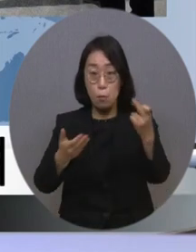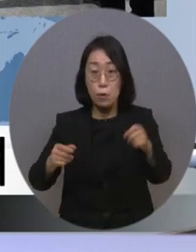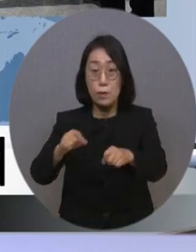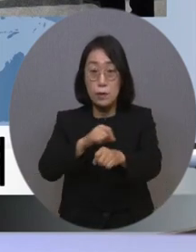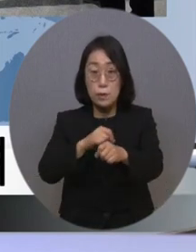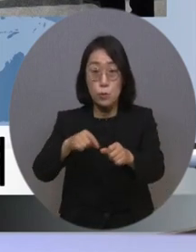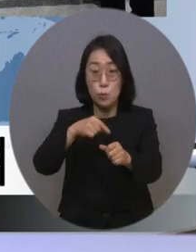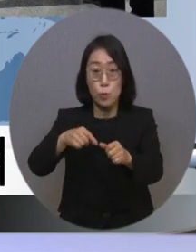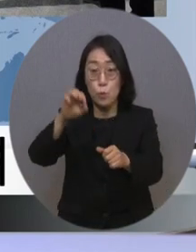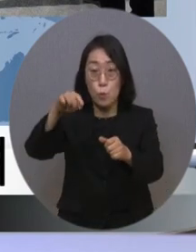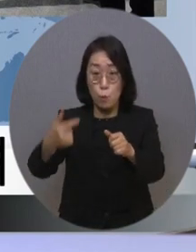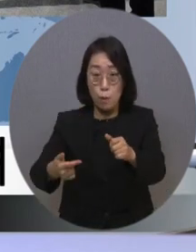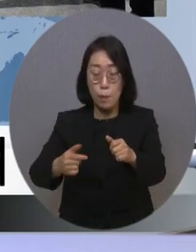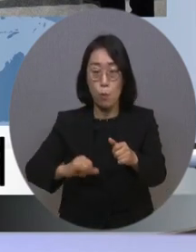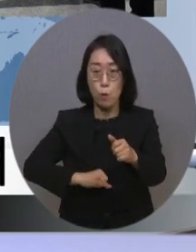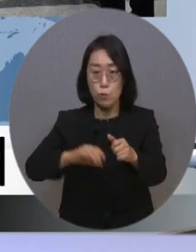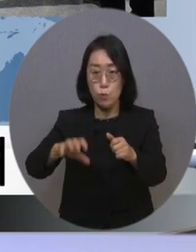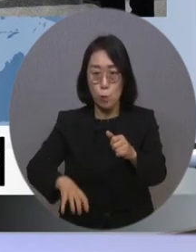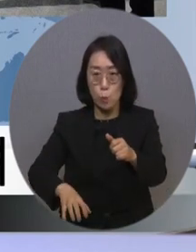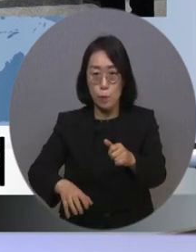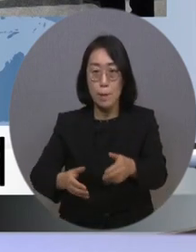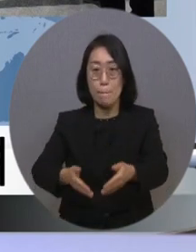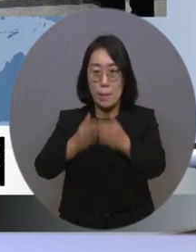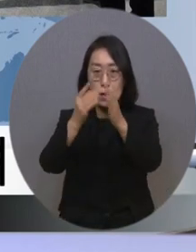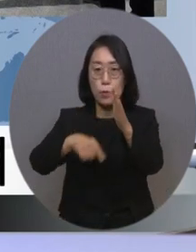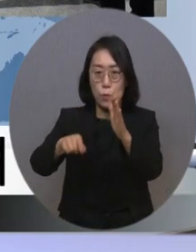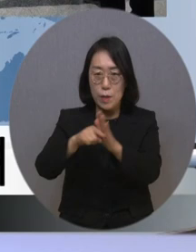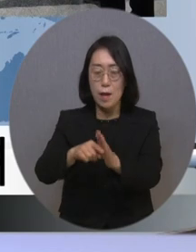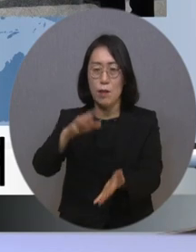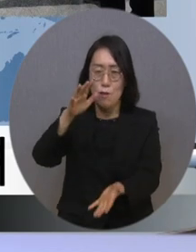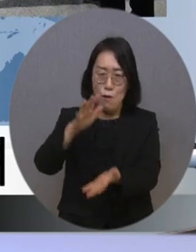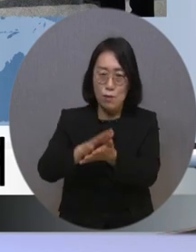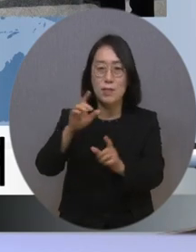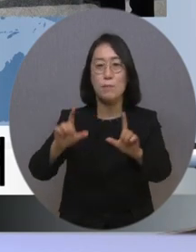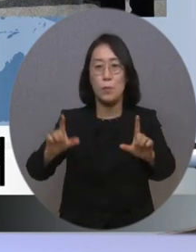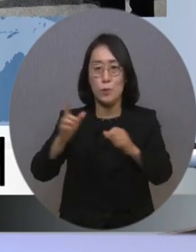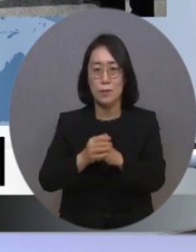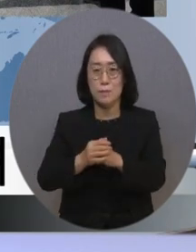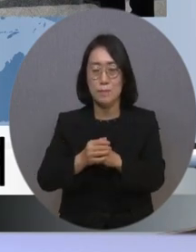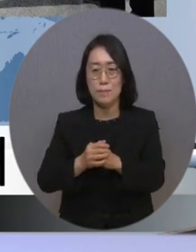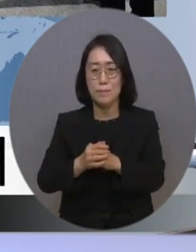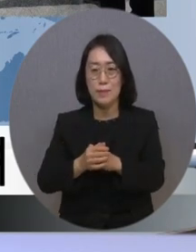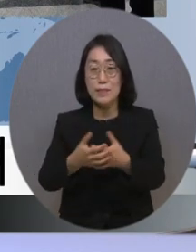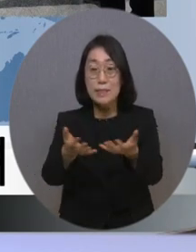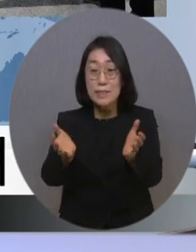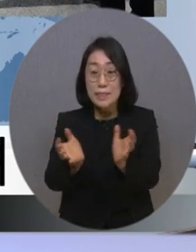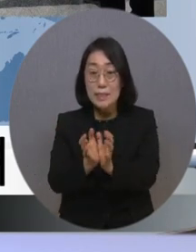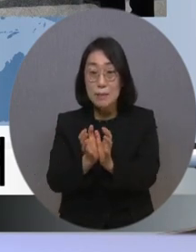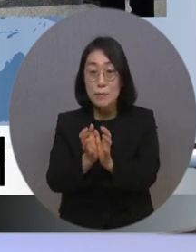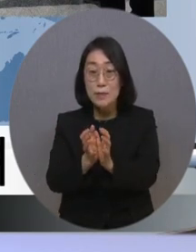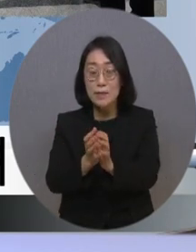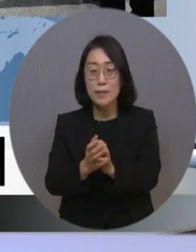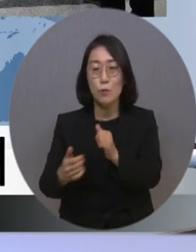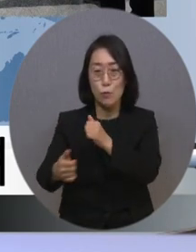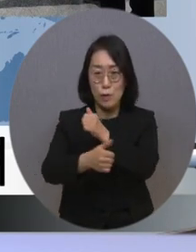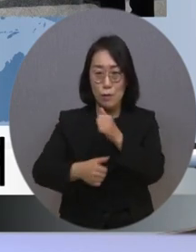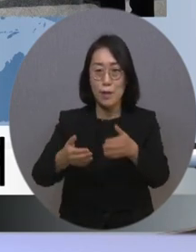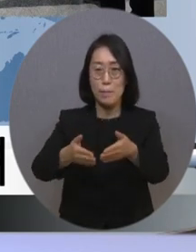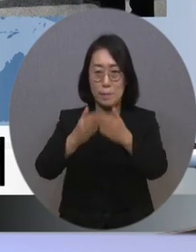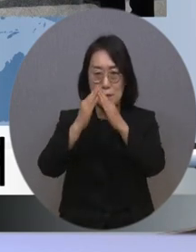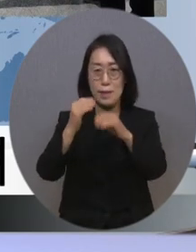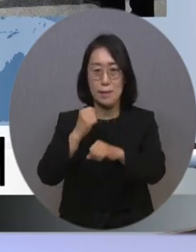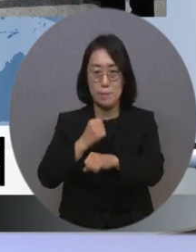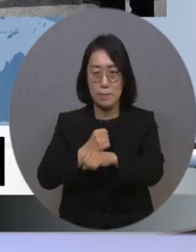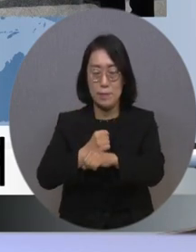강원특수교육원 원주 유치를 위한 열기가 고조되고 있습니다. 범시민 추진단이 출범했는데요. 자세한 소식